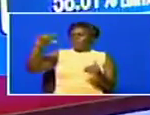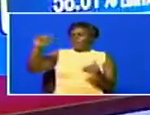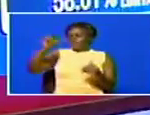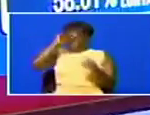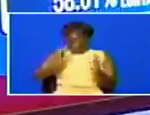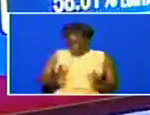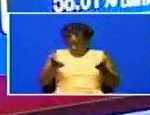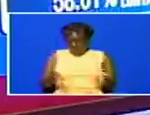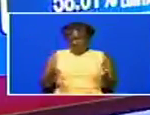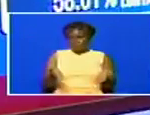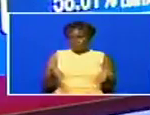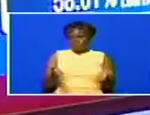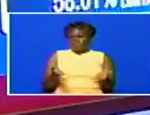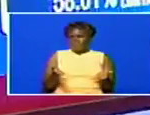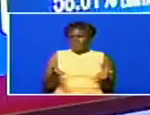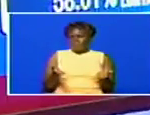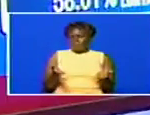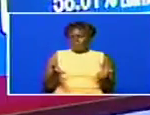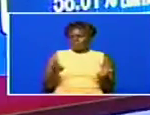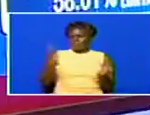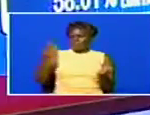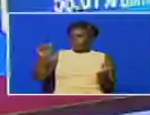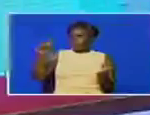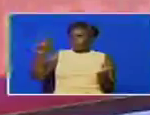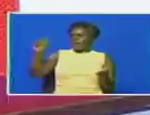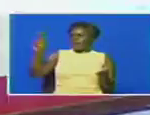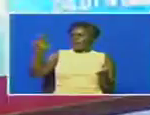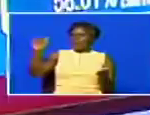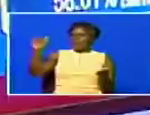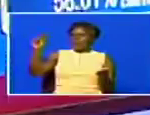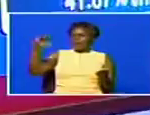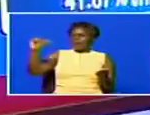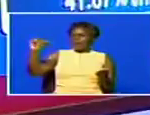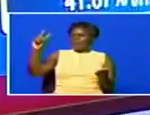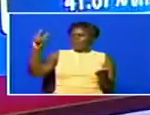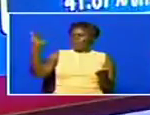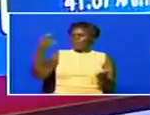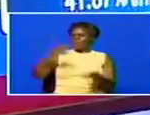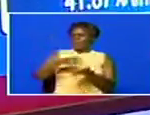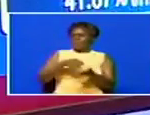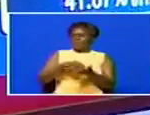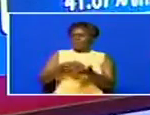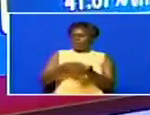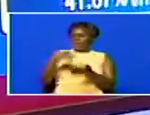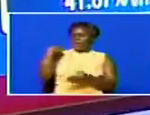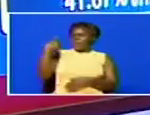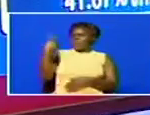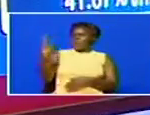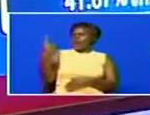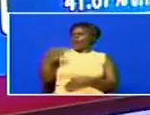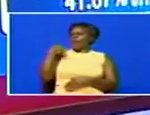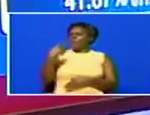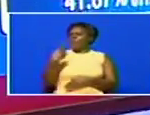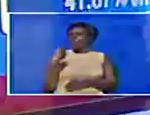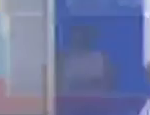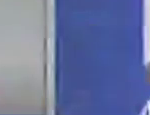sasa Wilbur Moses Akaranga amewekwa katika nafasi ya pili na yule ambaye anaonekana kuwa kileleni kufikia sasa